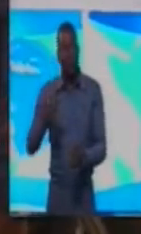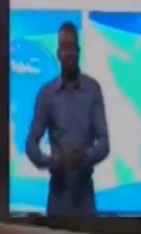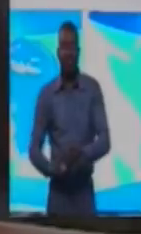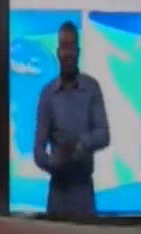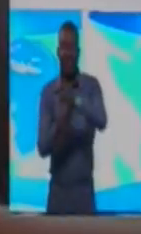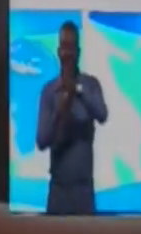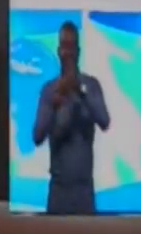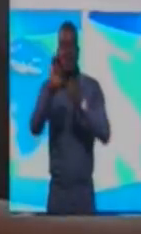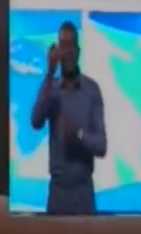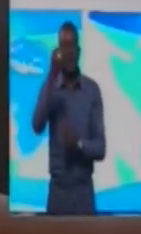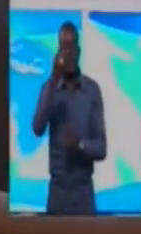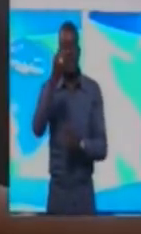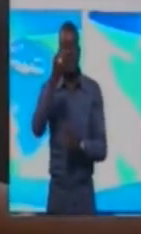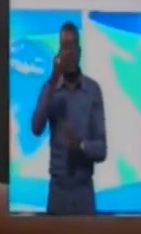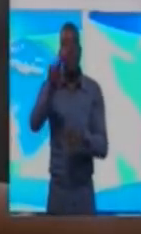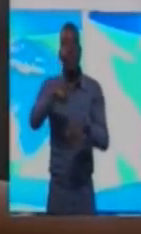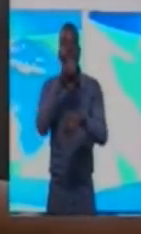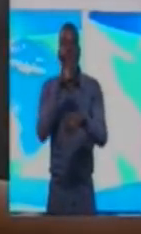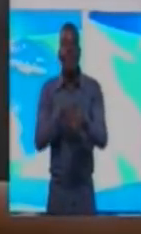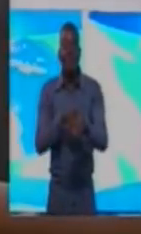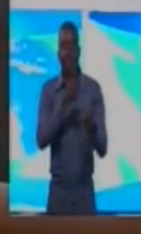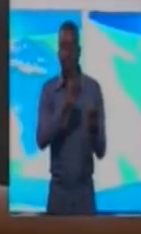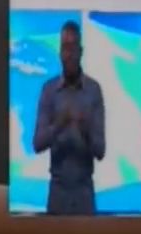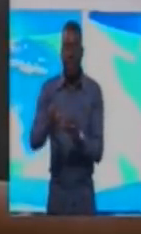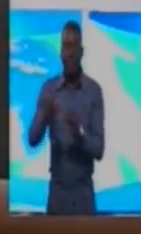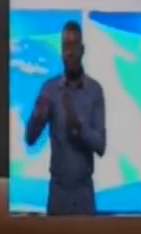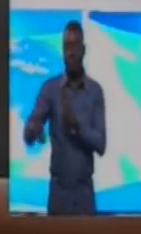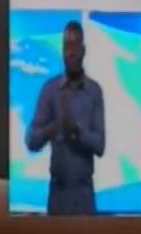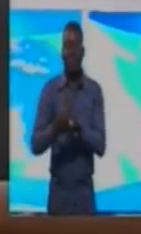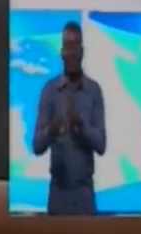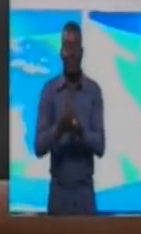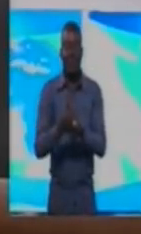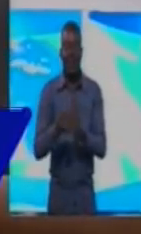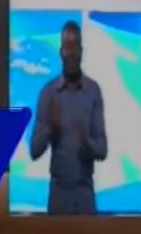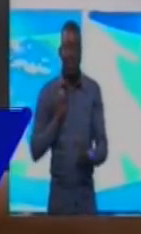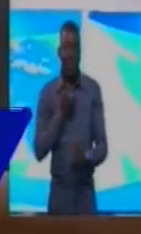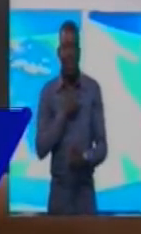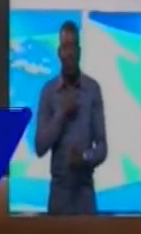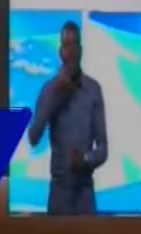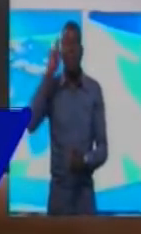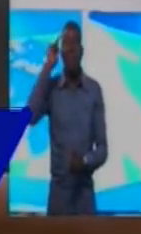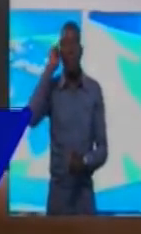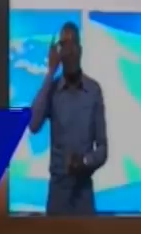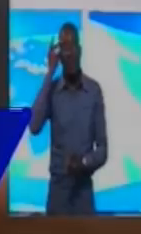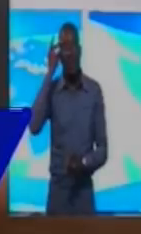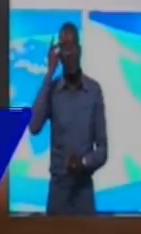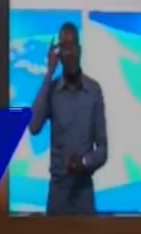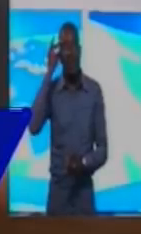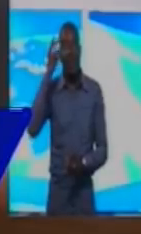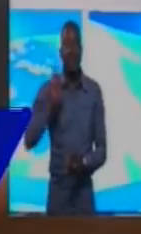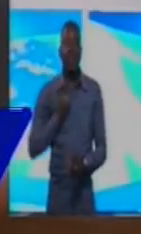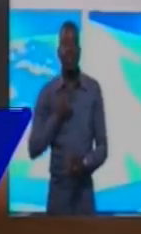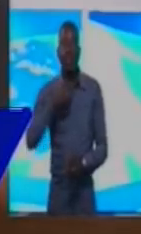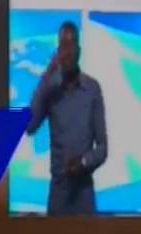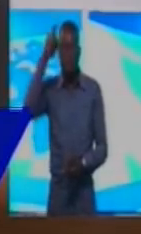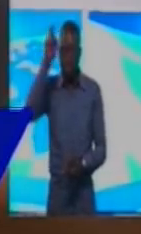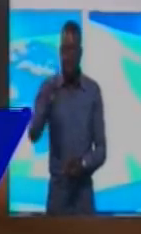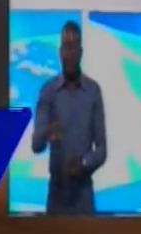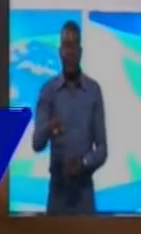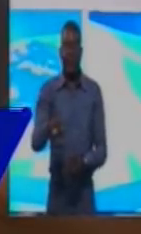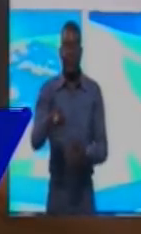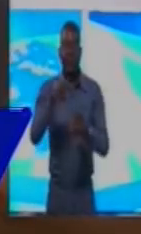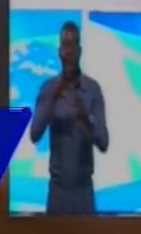Sécurité. En tant qu'opérateur économique, nous pensons qu'il est de notre devoir